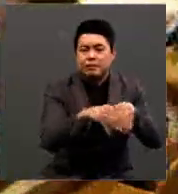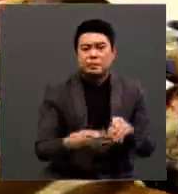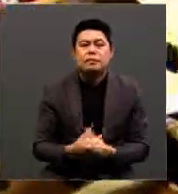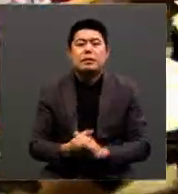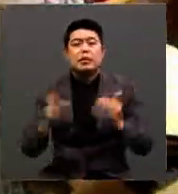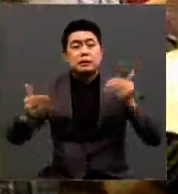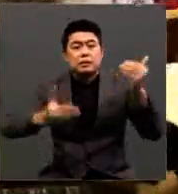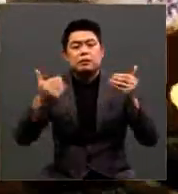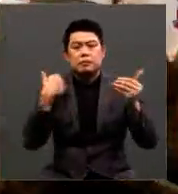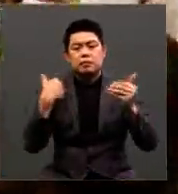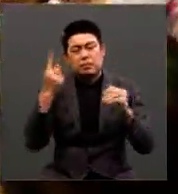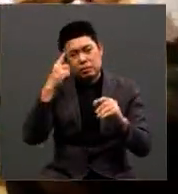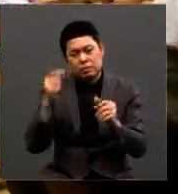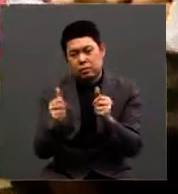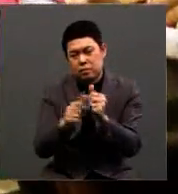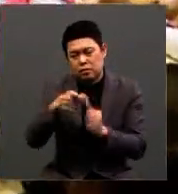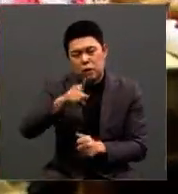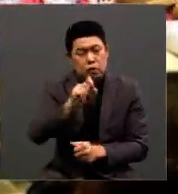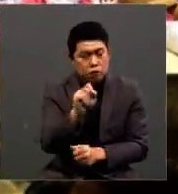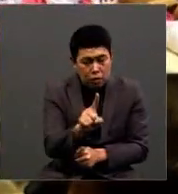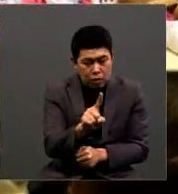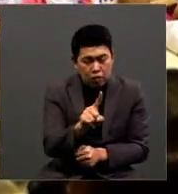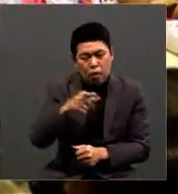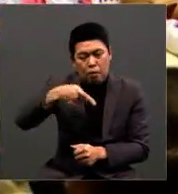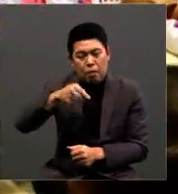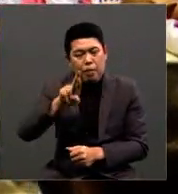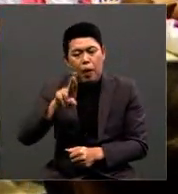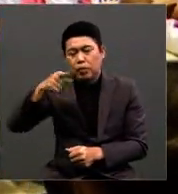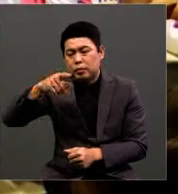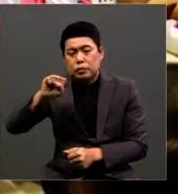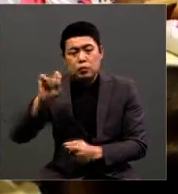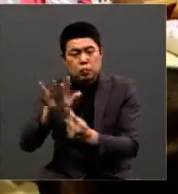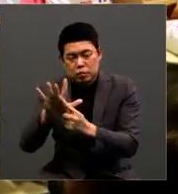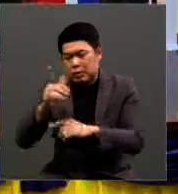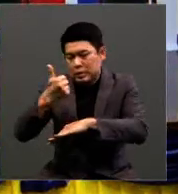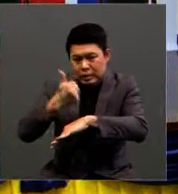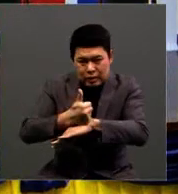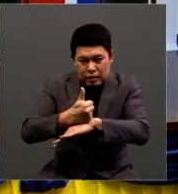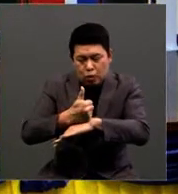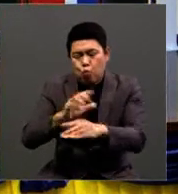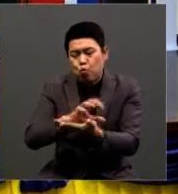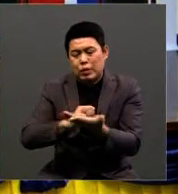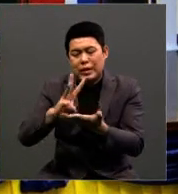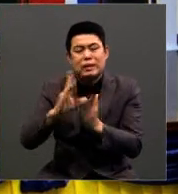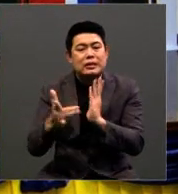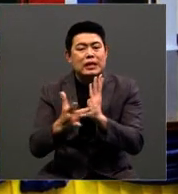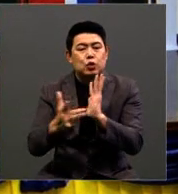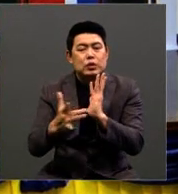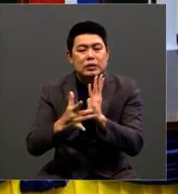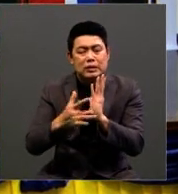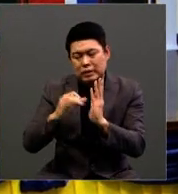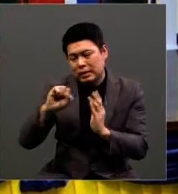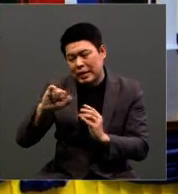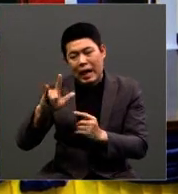กิจกรรมนะครับมีผู้ช่วยศาสตราจารย์พรพิสุทธิ์มงคลวันนี้อธิการบดีวิทยาลัยเทคโนโลยีสยามเป็น